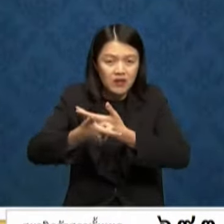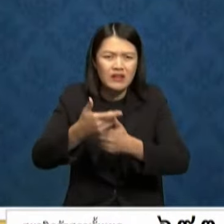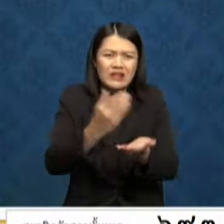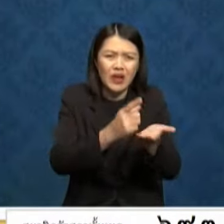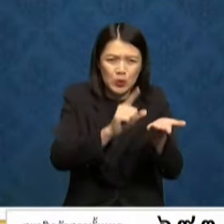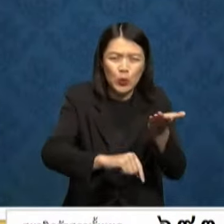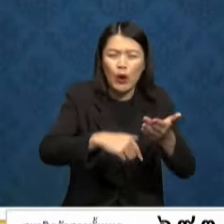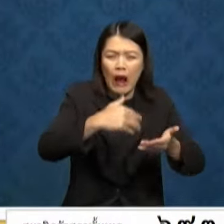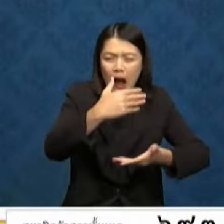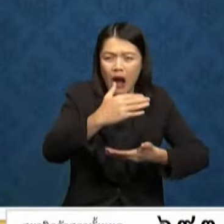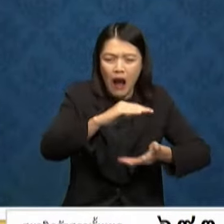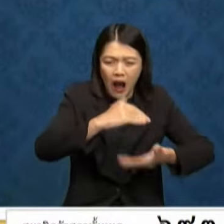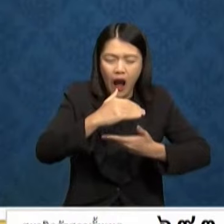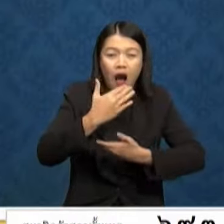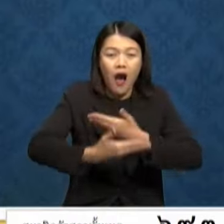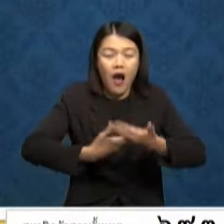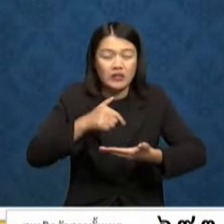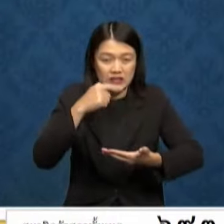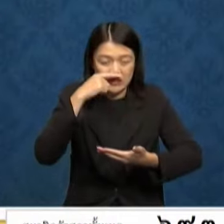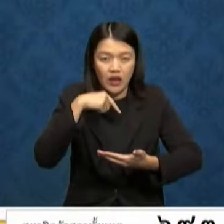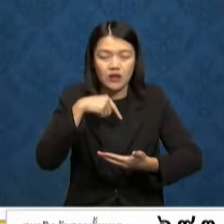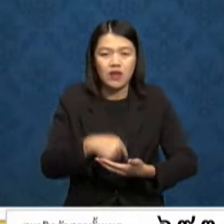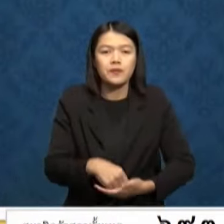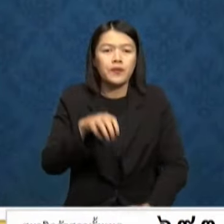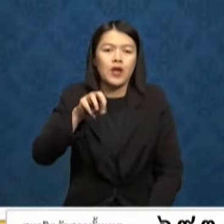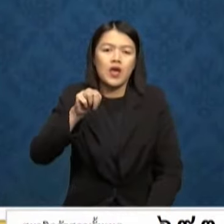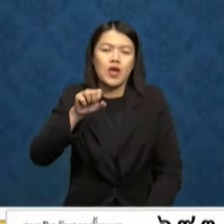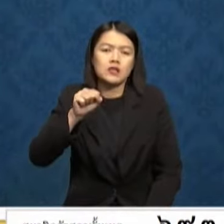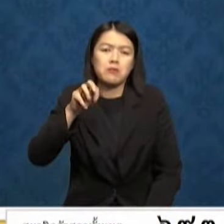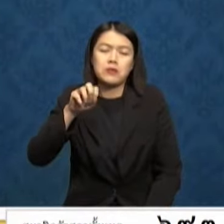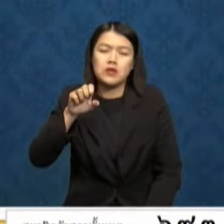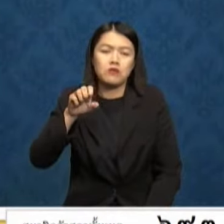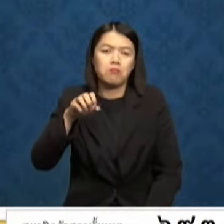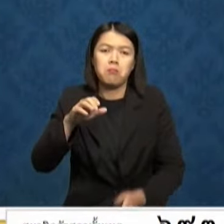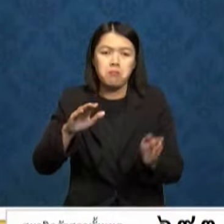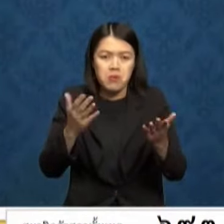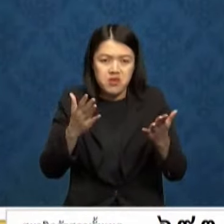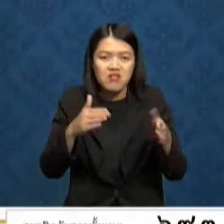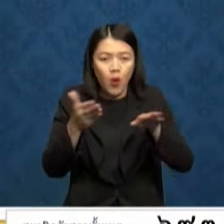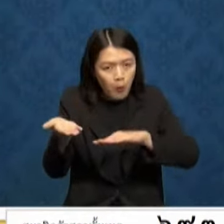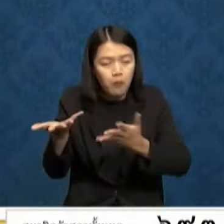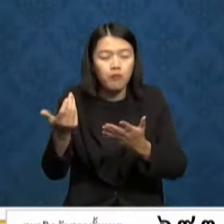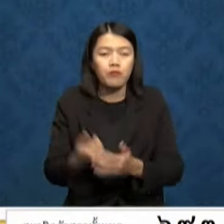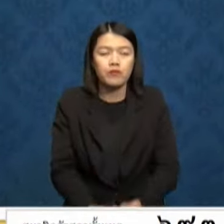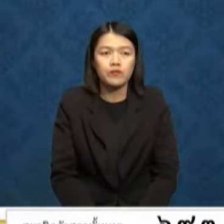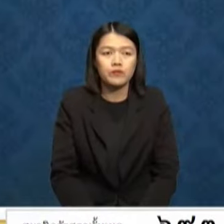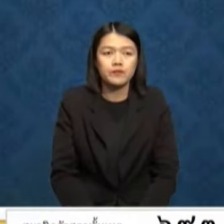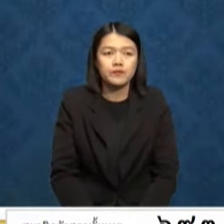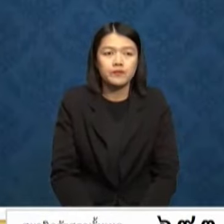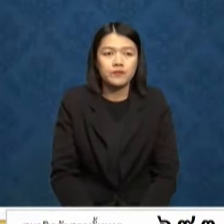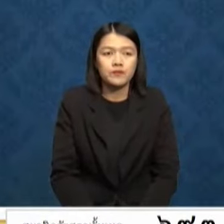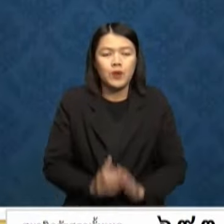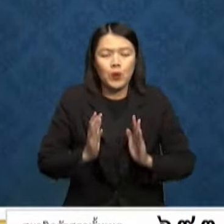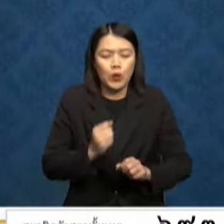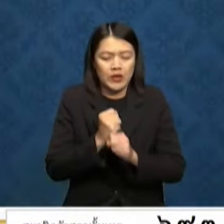ที่หลั่งไหลเข้ามาในประเทศไทยจนกระทั่งทำลายเเอ็จนกระทั่งทำให้